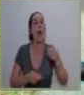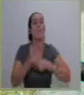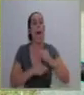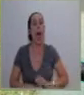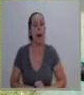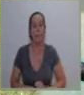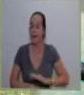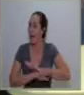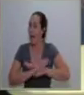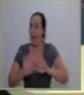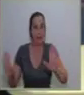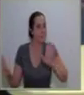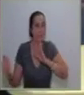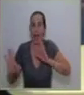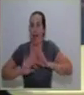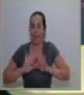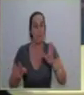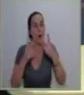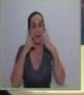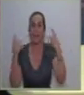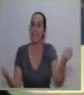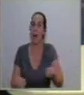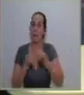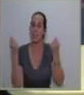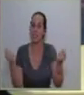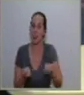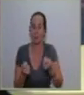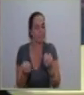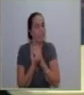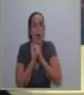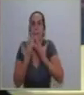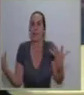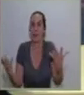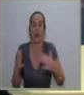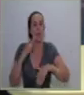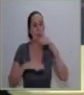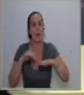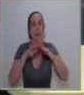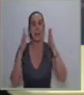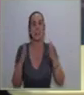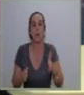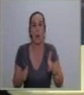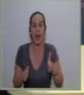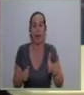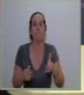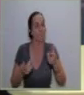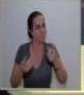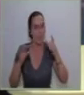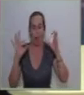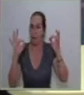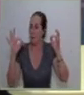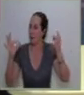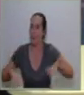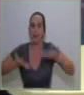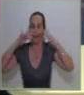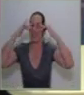בעם. אין שום באדמה. אין שום באדמה. אז בואו נראה את הפרסומת המדהימה של שלומית שבונה סוכה בעם. שתעיף לכם את הסכך,